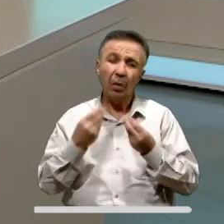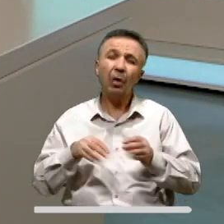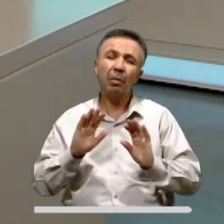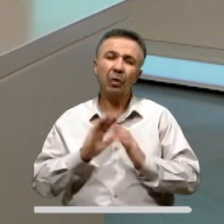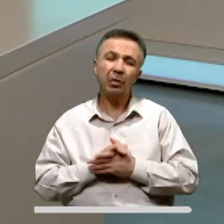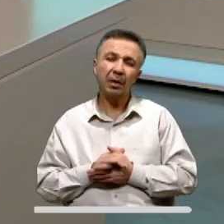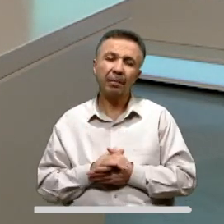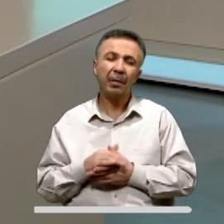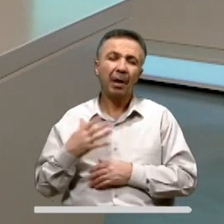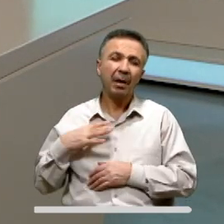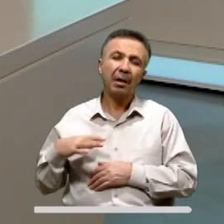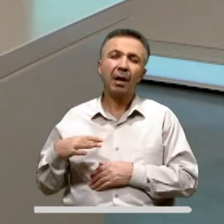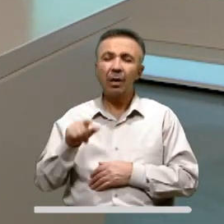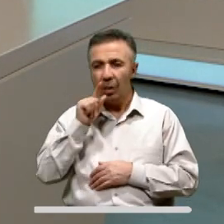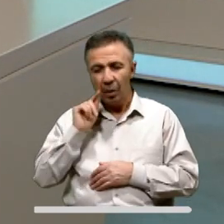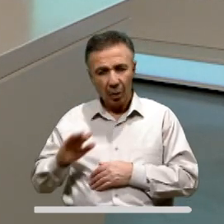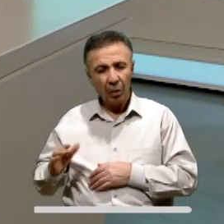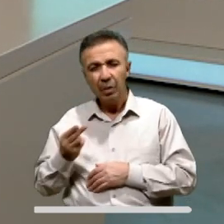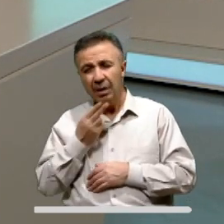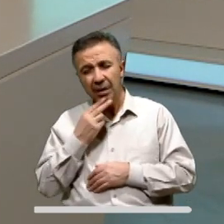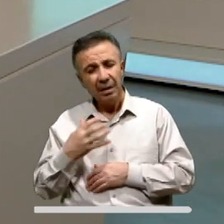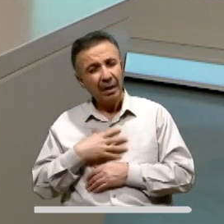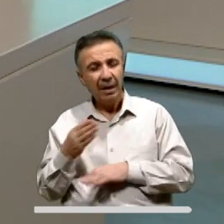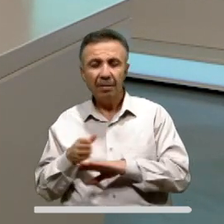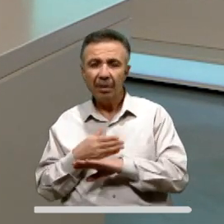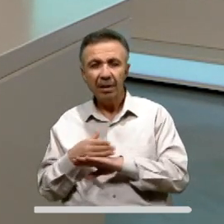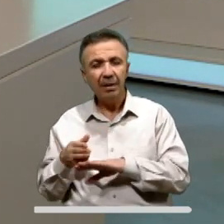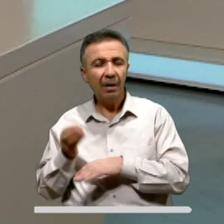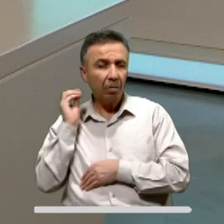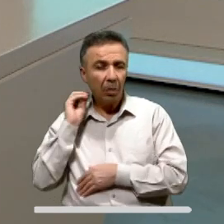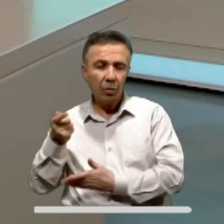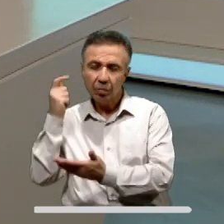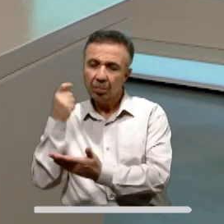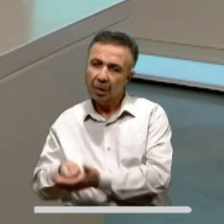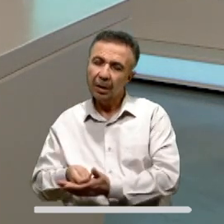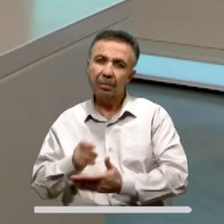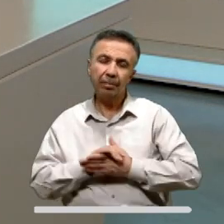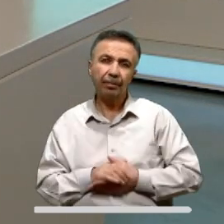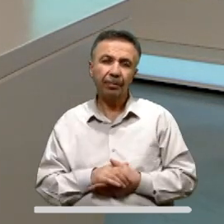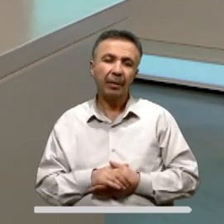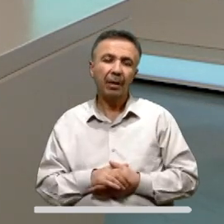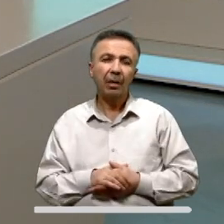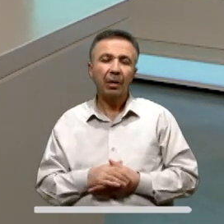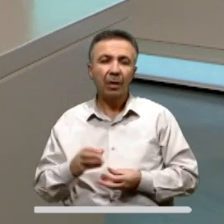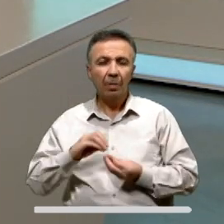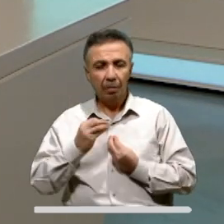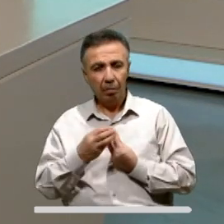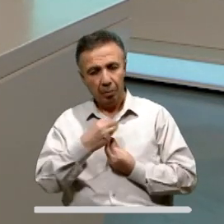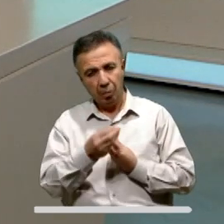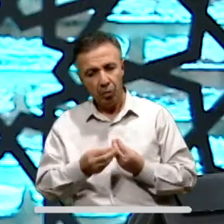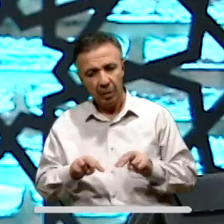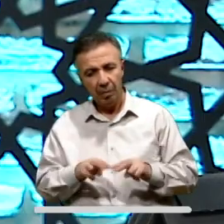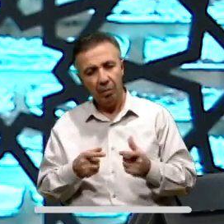varis, oğlu, kızı kendi malından öder. Eyvallah. Peki. Muş'tan bir izleyicimiz Umut Bey diyor